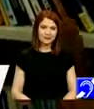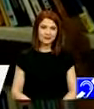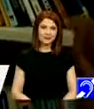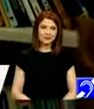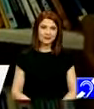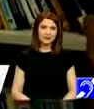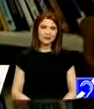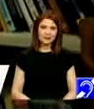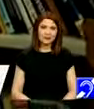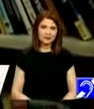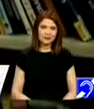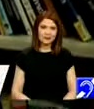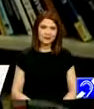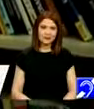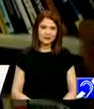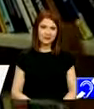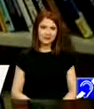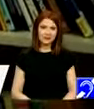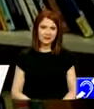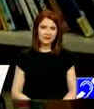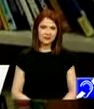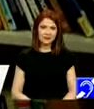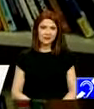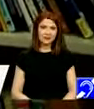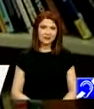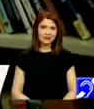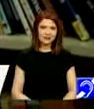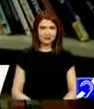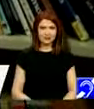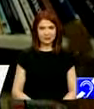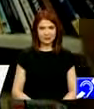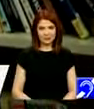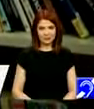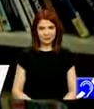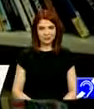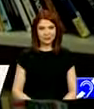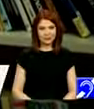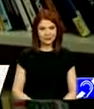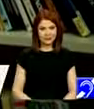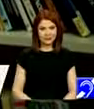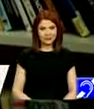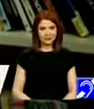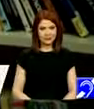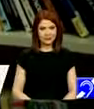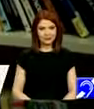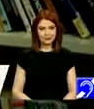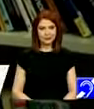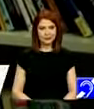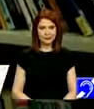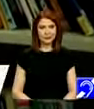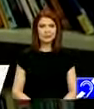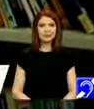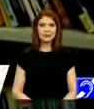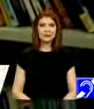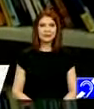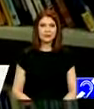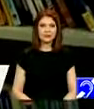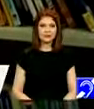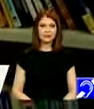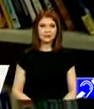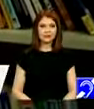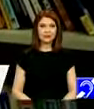I want to learn Romanian language because I must respect all people and